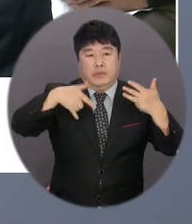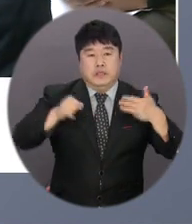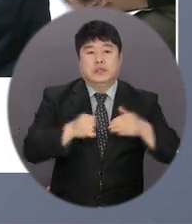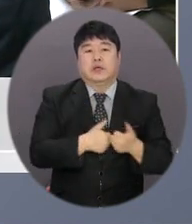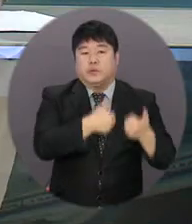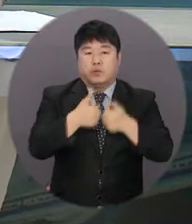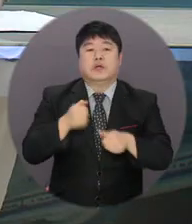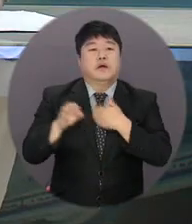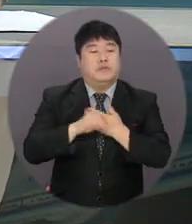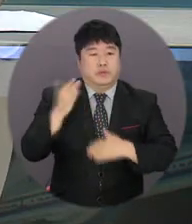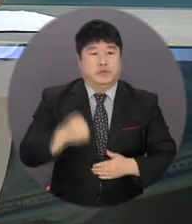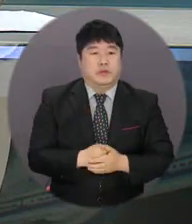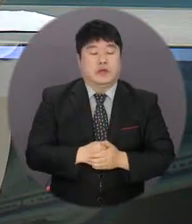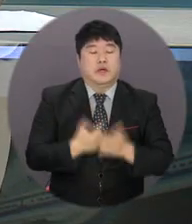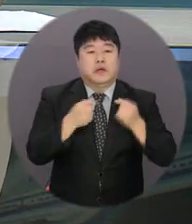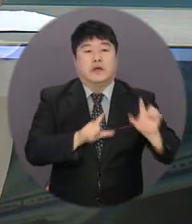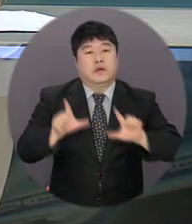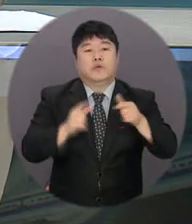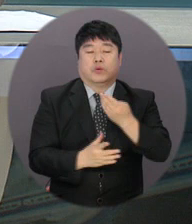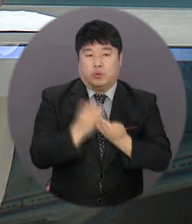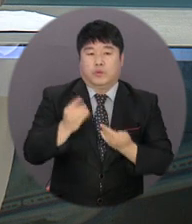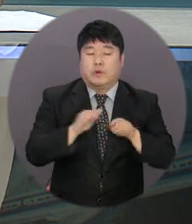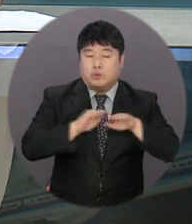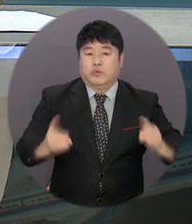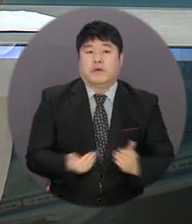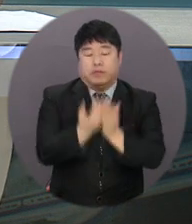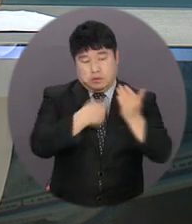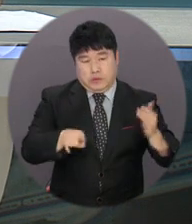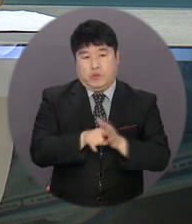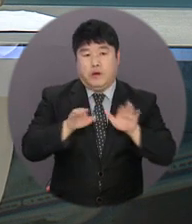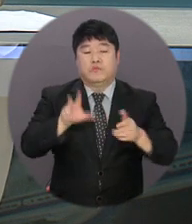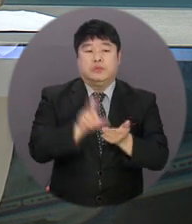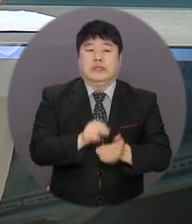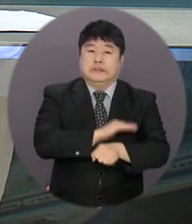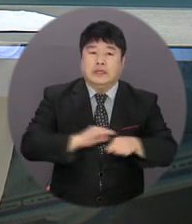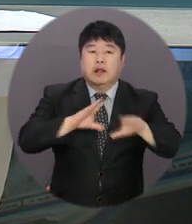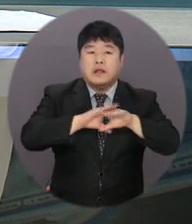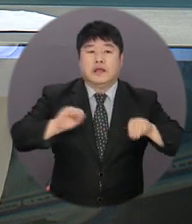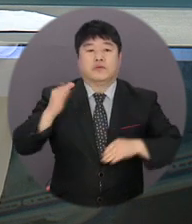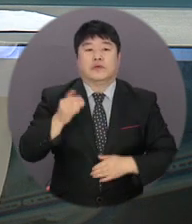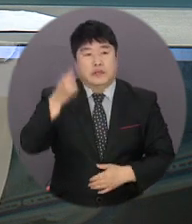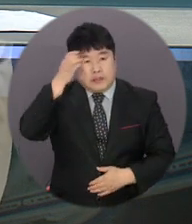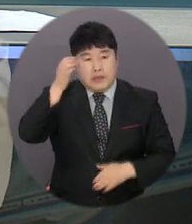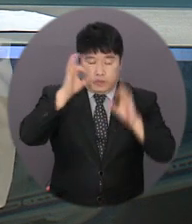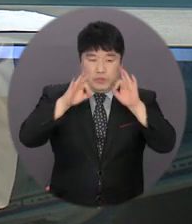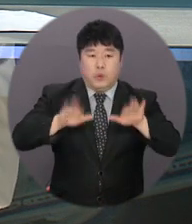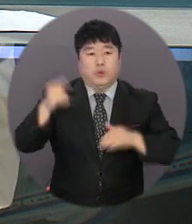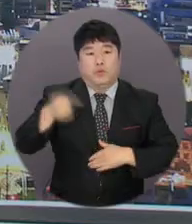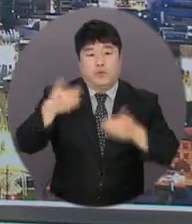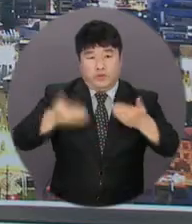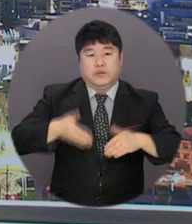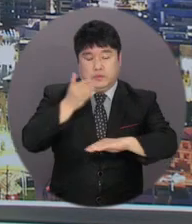하면 될 것입니다. 상생과 통합 또 균형 발전을 위한 현안들인데요. 잘 해결되기를 기대해 보도록 하겠습니다. 오늘